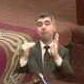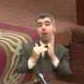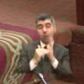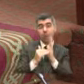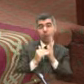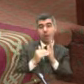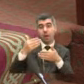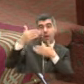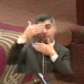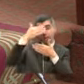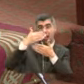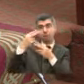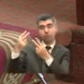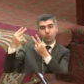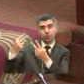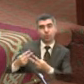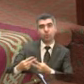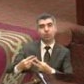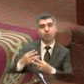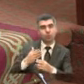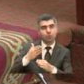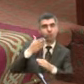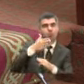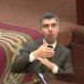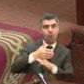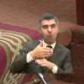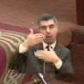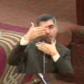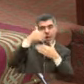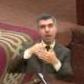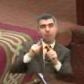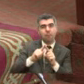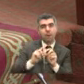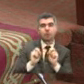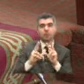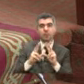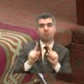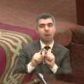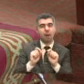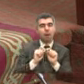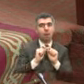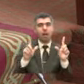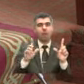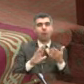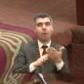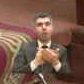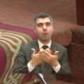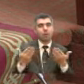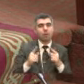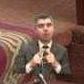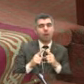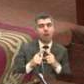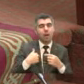السنة الذين زاروا المغرب، وحقيقة كان في ذلك صورة كبيرة وشرف للمغرب، وأنا شرف لي أن